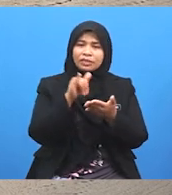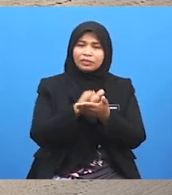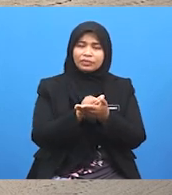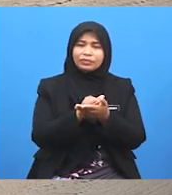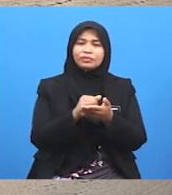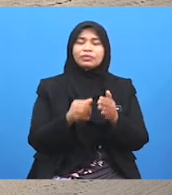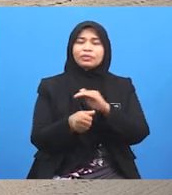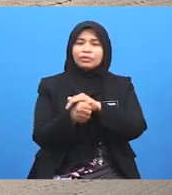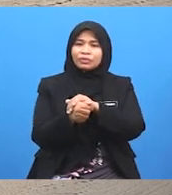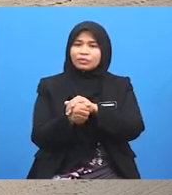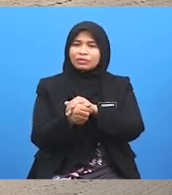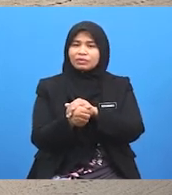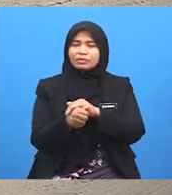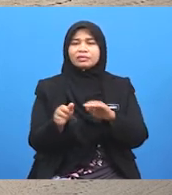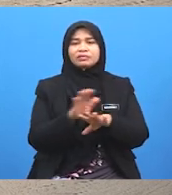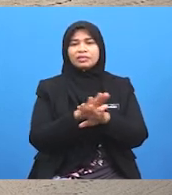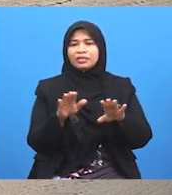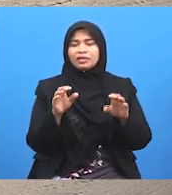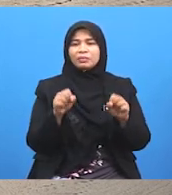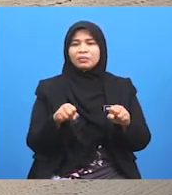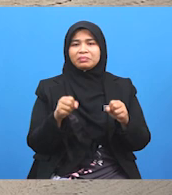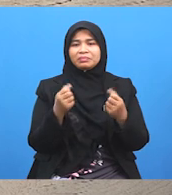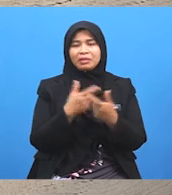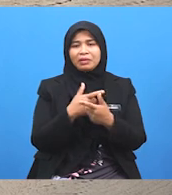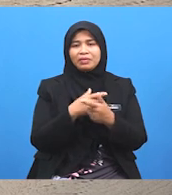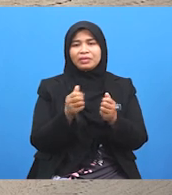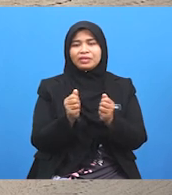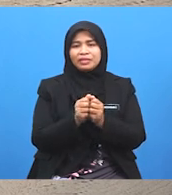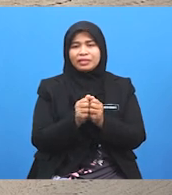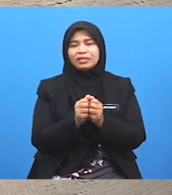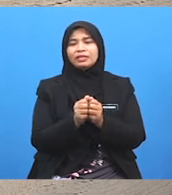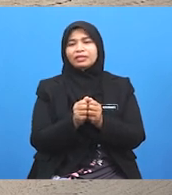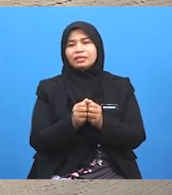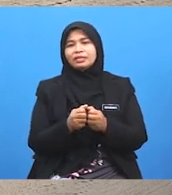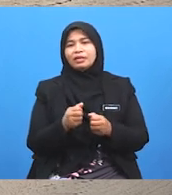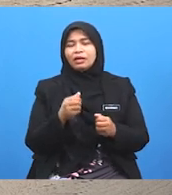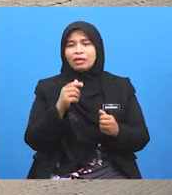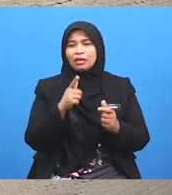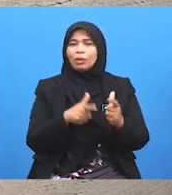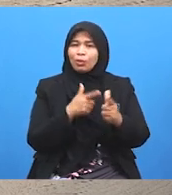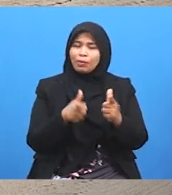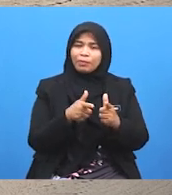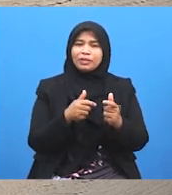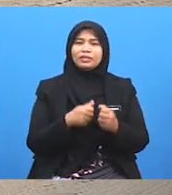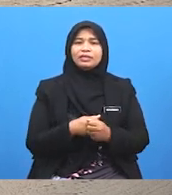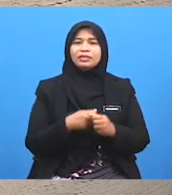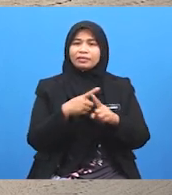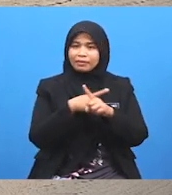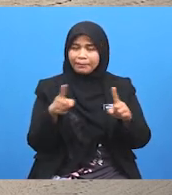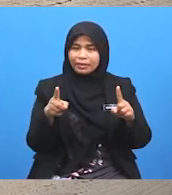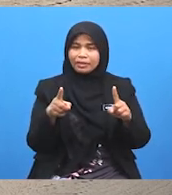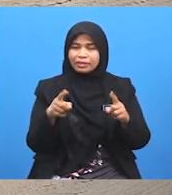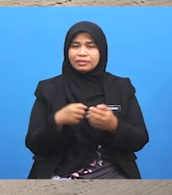kura-kura tidak sepadan untuk bertanding dalam pertandingan lumba lari. Akan